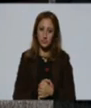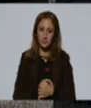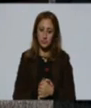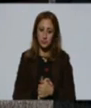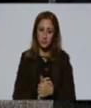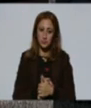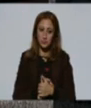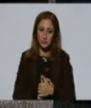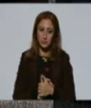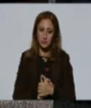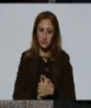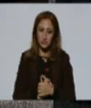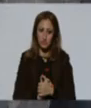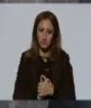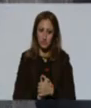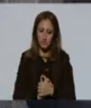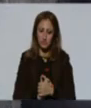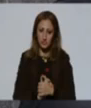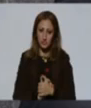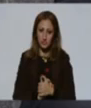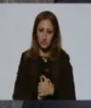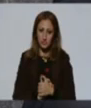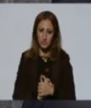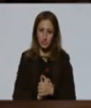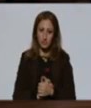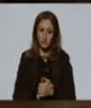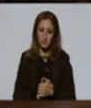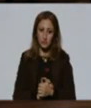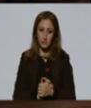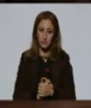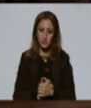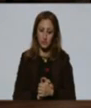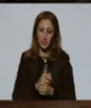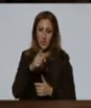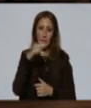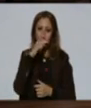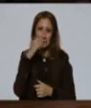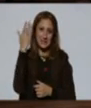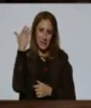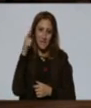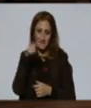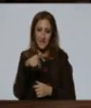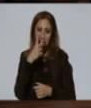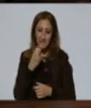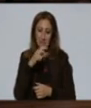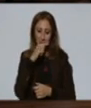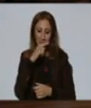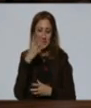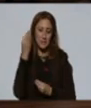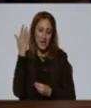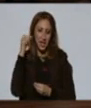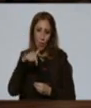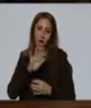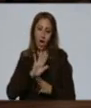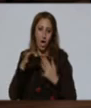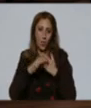اديك اسم اه ده من عيوبه ان ده لا مش هلاقي في الاسامي القديمه انا هلاقي في الجديد خلينا في الجديد في جديد ما شاء الله حلو الجديد لا